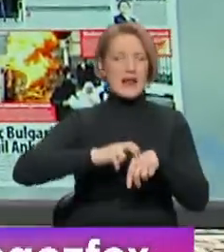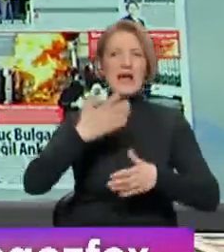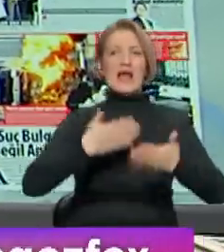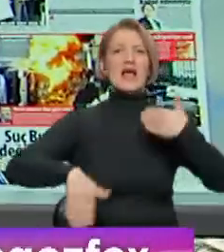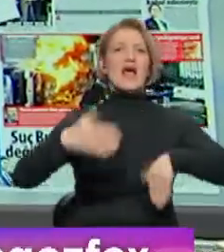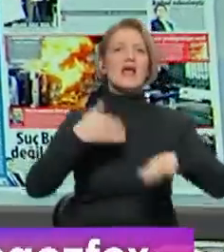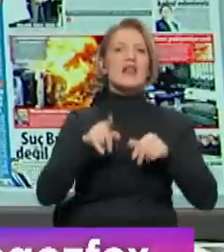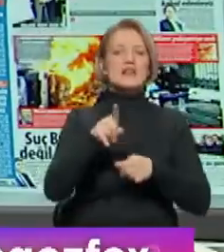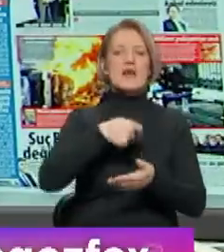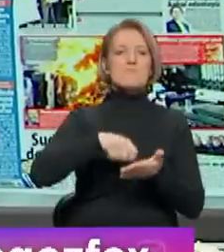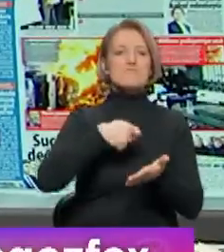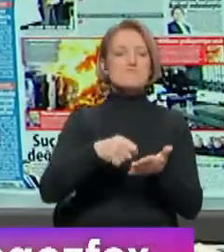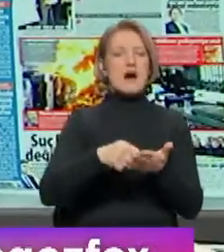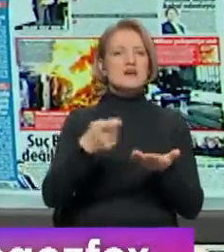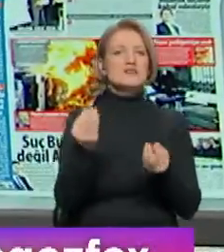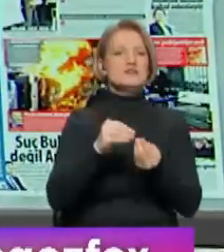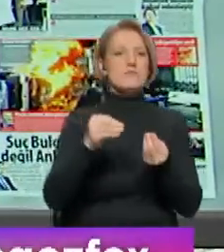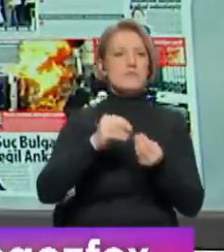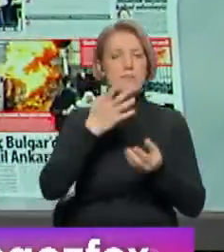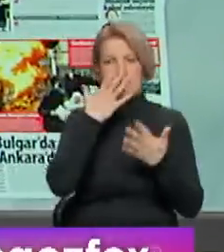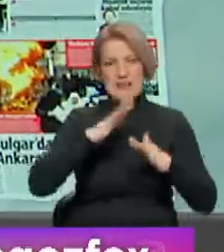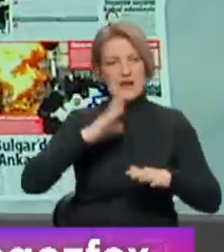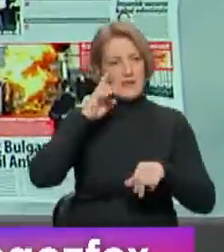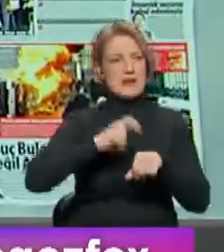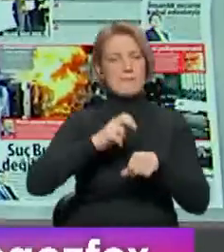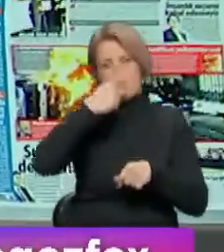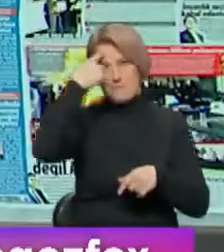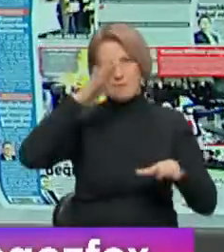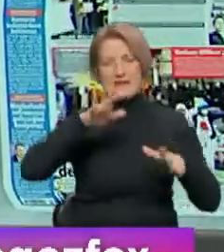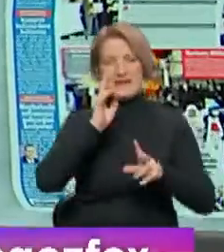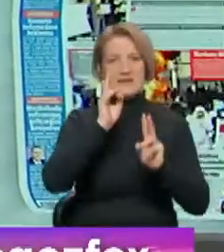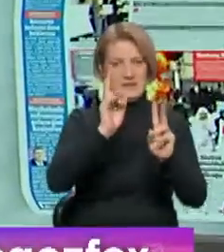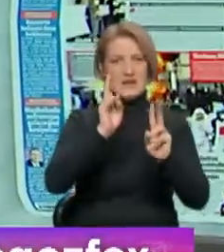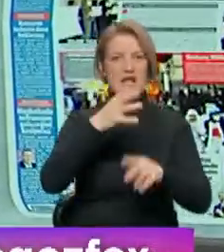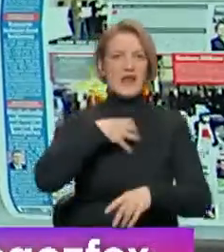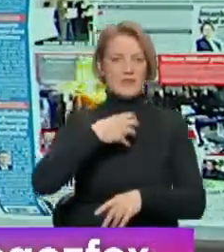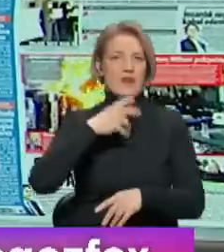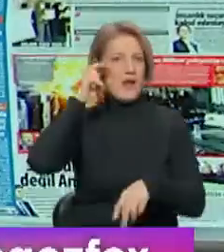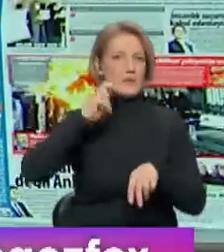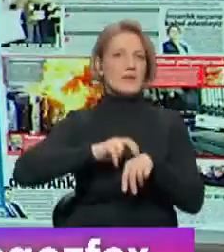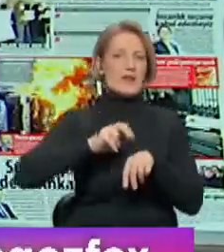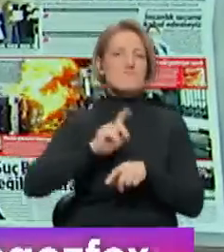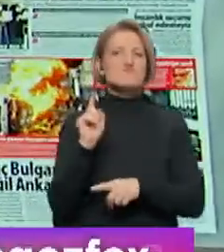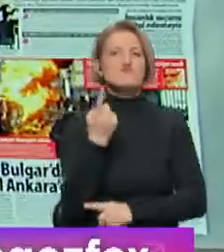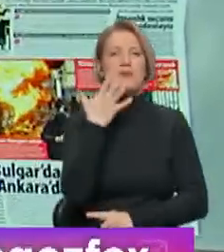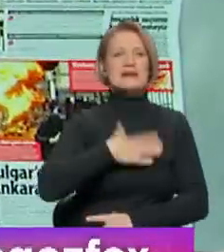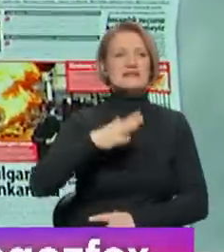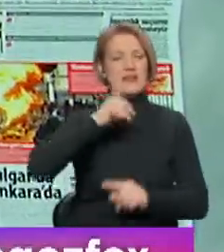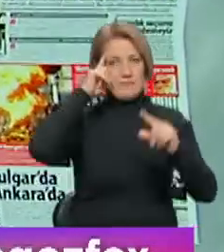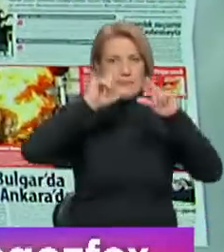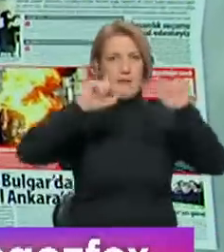engellilerin maaş zammı beklentisinde hatırlatalım belki sizler de kendinize hatırlatacaksınızdır Müjdemi isterim başlığı altında